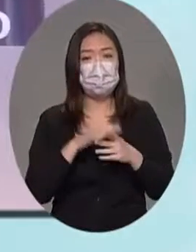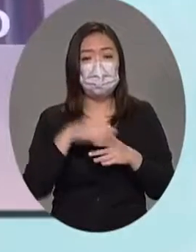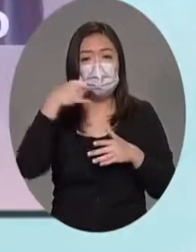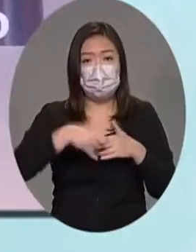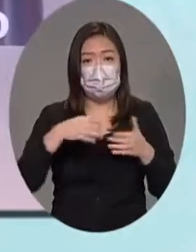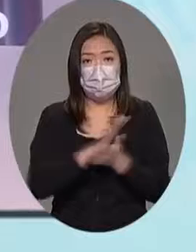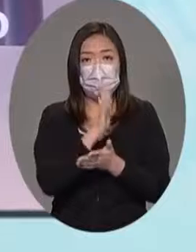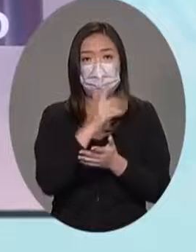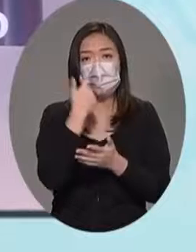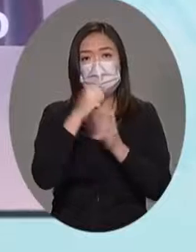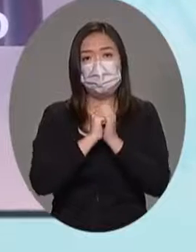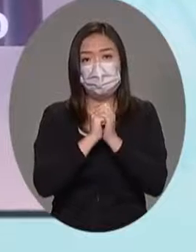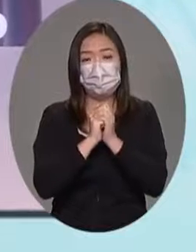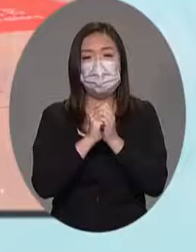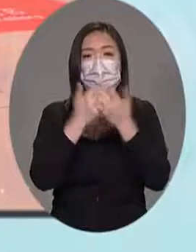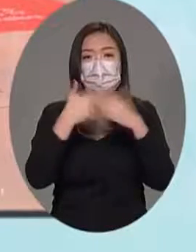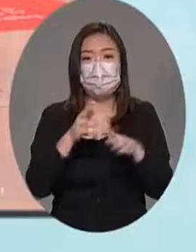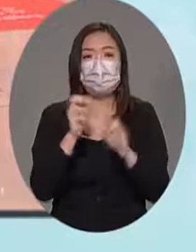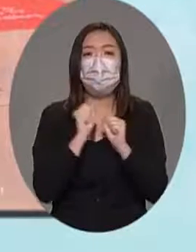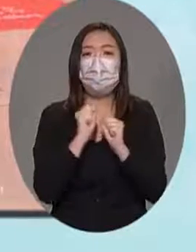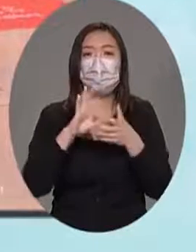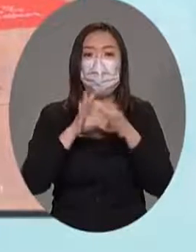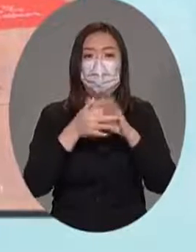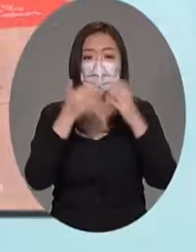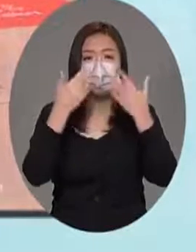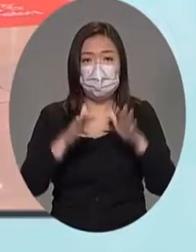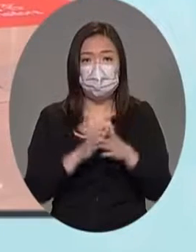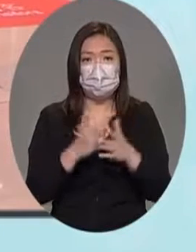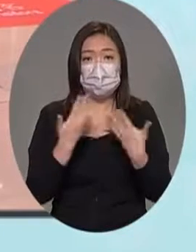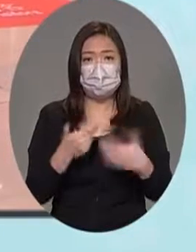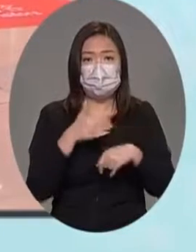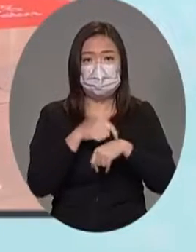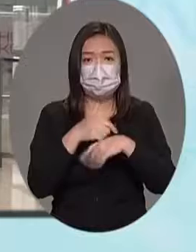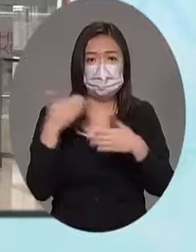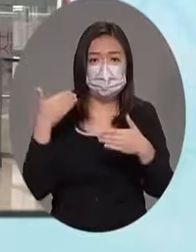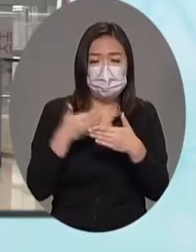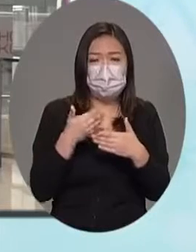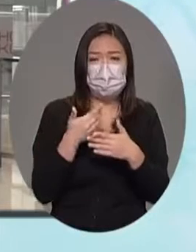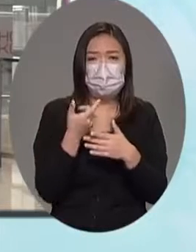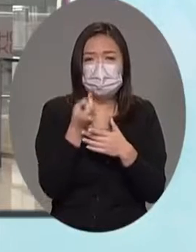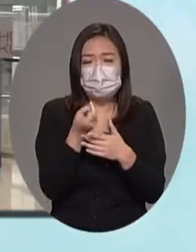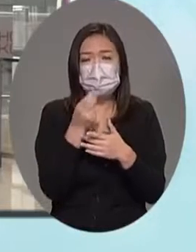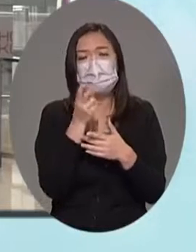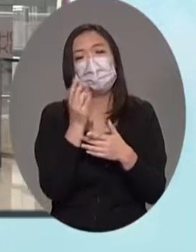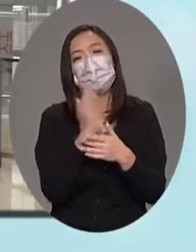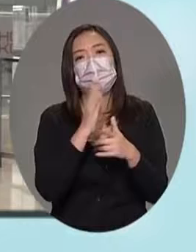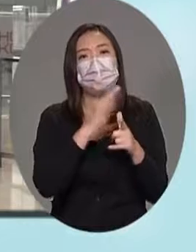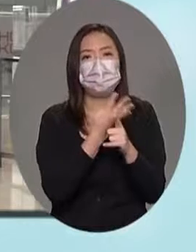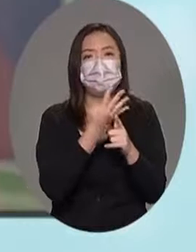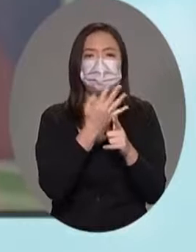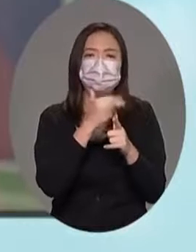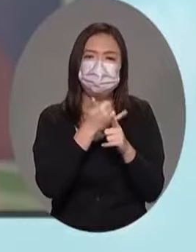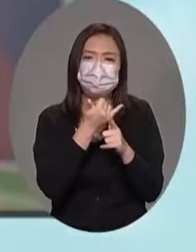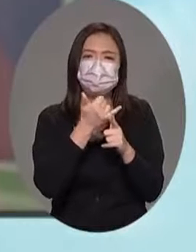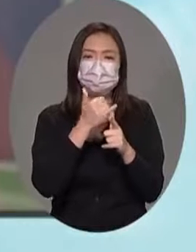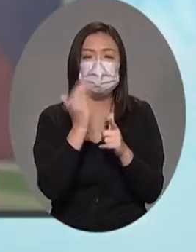年春節後咧，即係冬奧以後咧，咁其實我哋所剩嘅時間就唔係好多嘅啫，大概有四到五六個月啦，